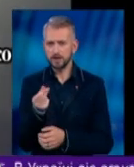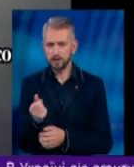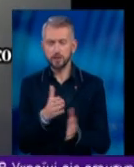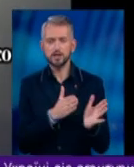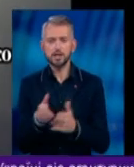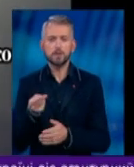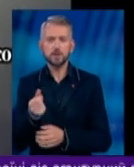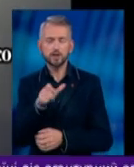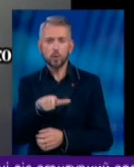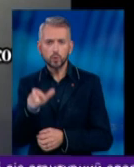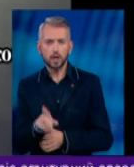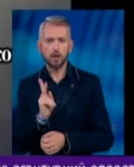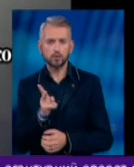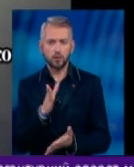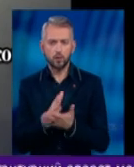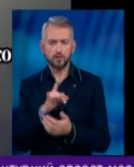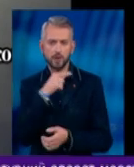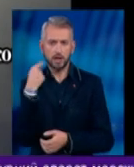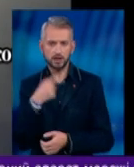системне фінансування людей, які знаходяться в РФ.